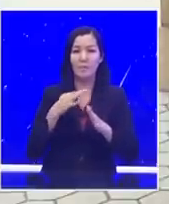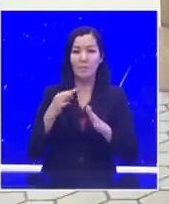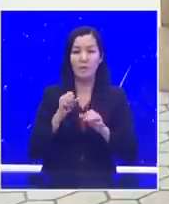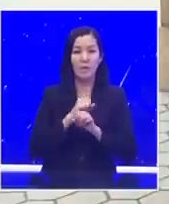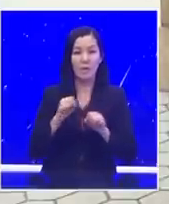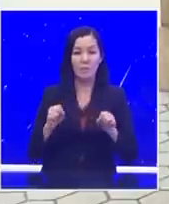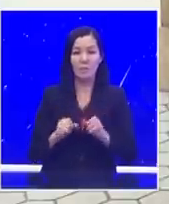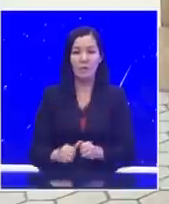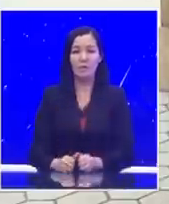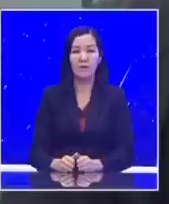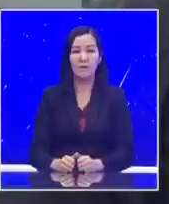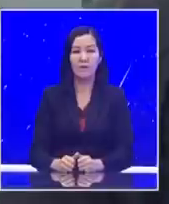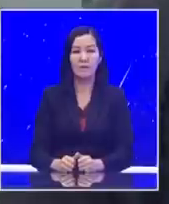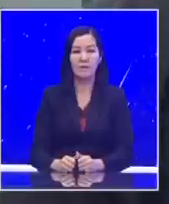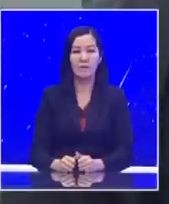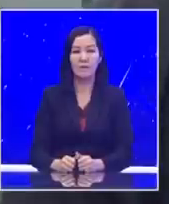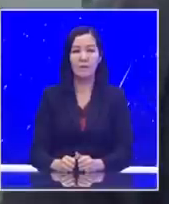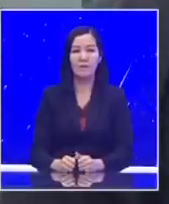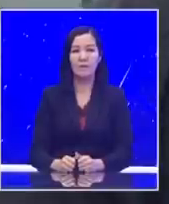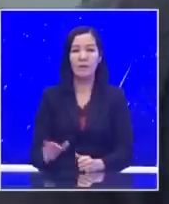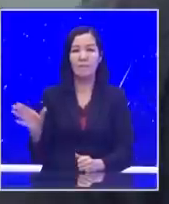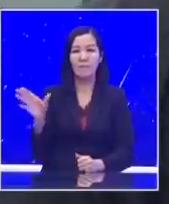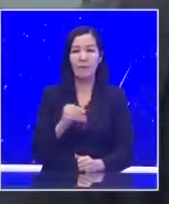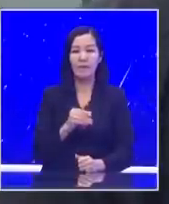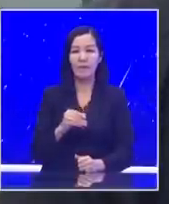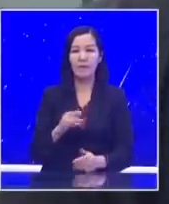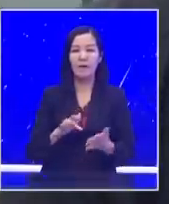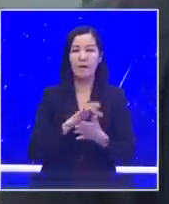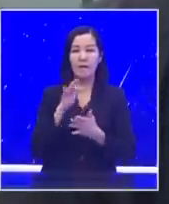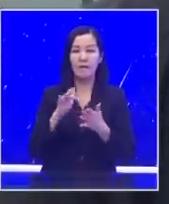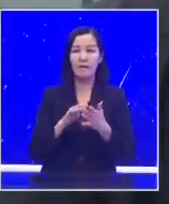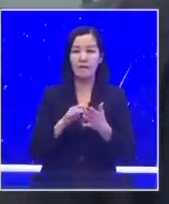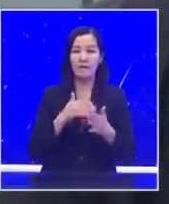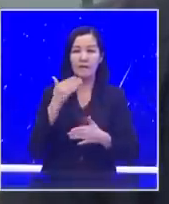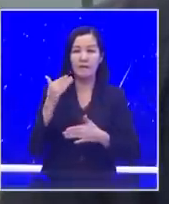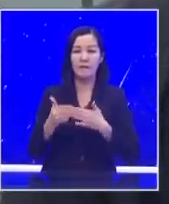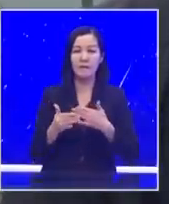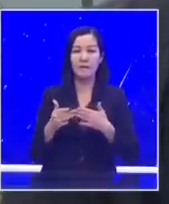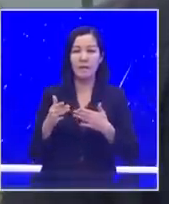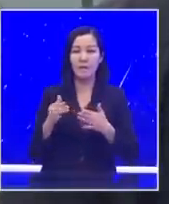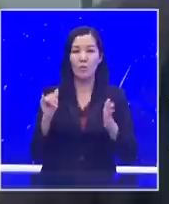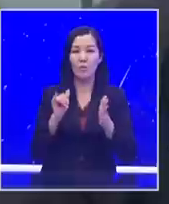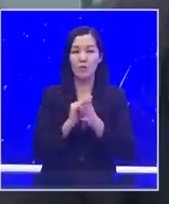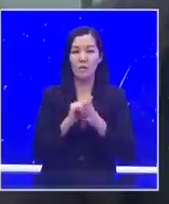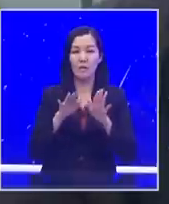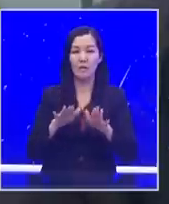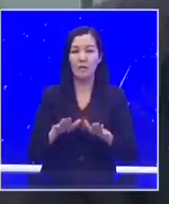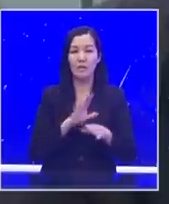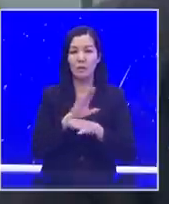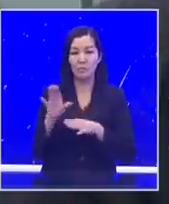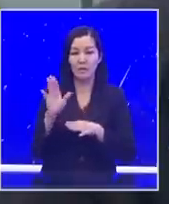қарамауы тиіс. Бұлардың барлығы жаңағы қаланың сыртындағы қазір тұрған орнатылған блокпостарға